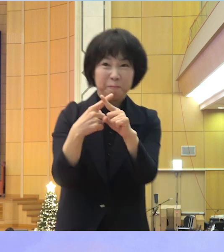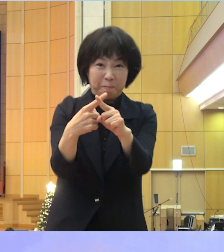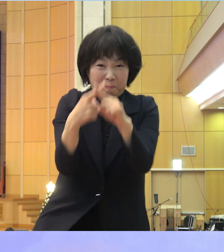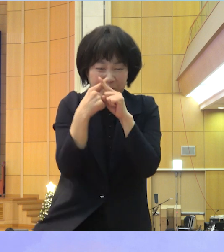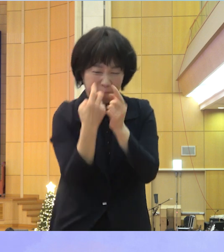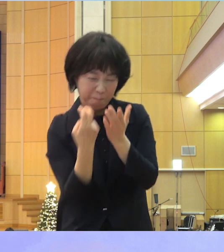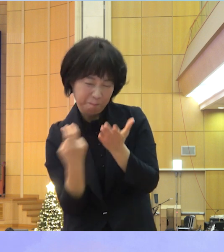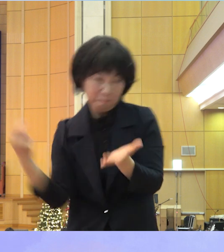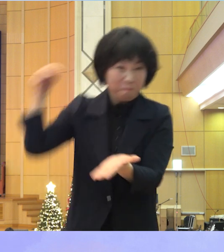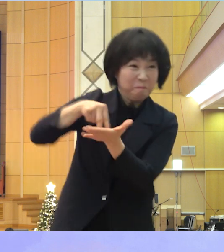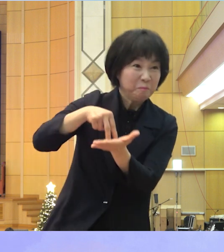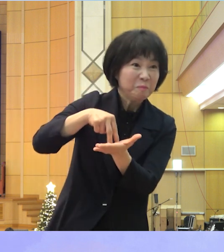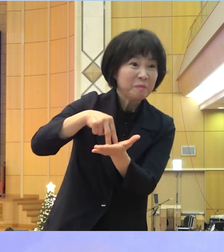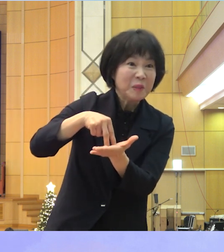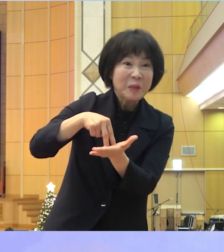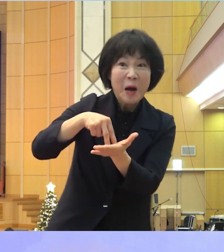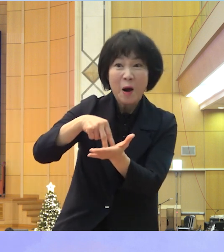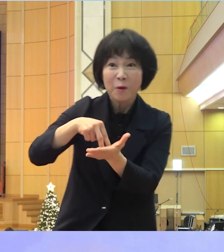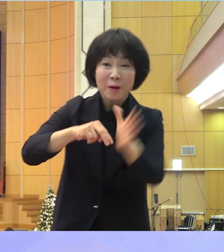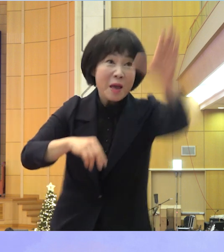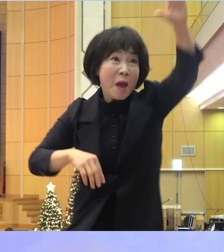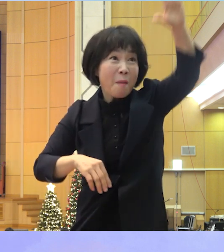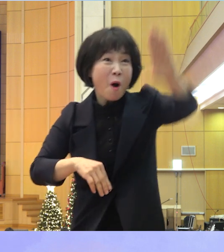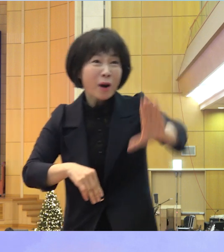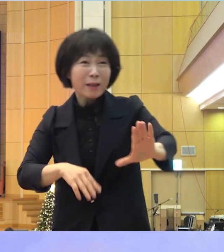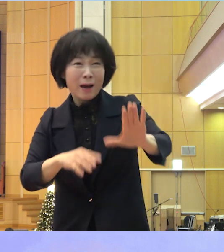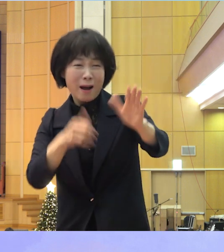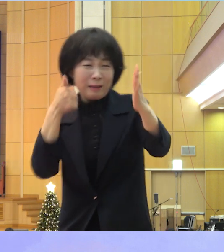일어나서 통곡을 했습니다.